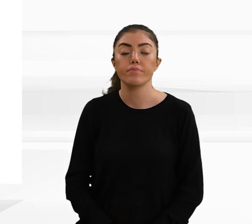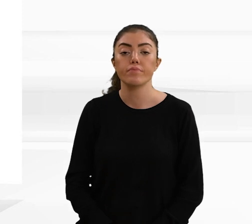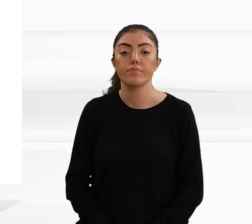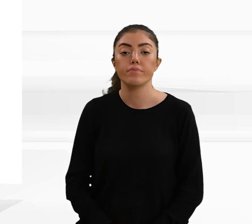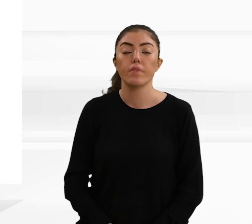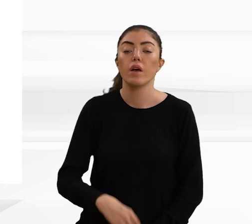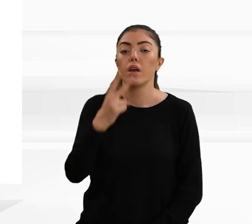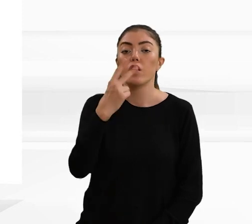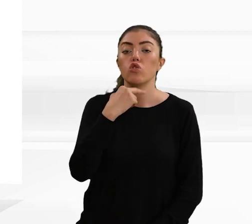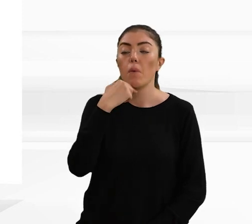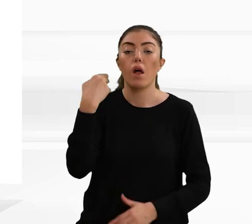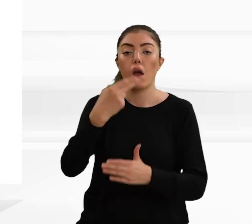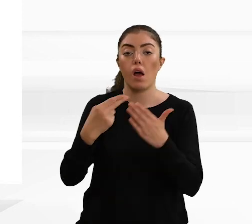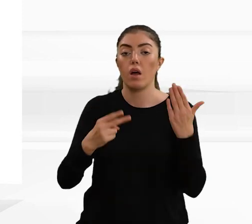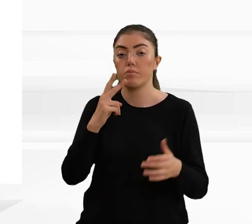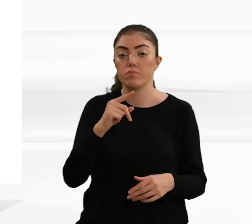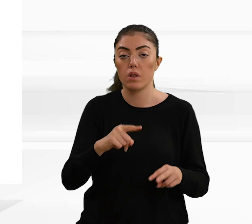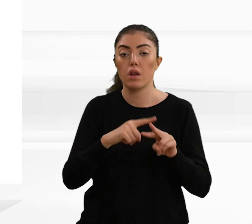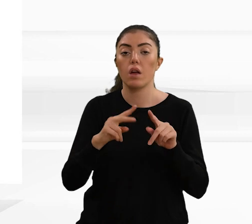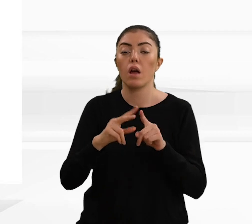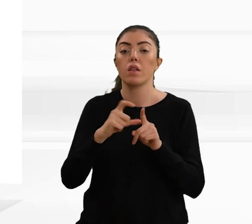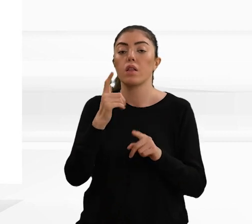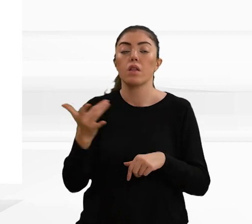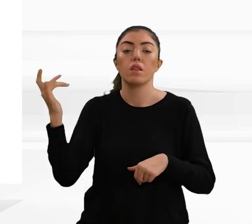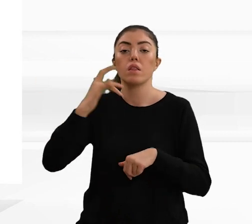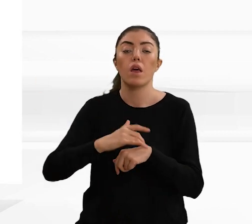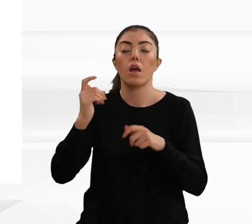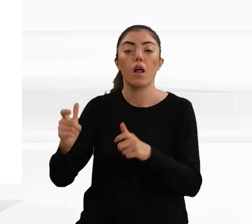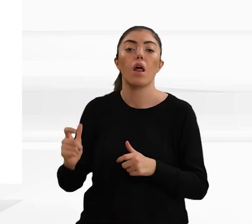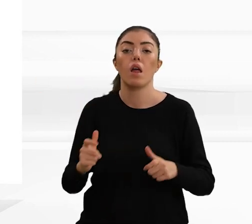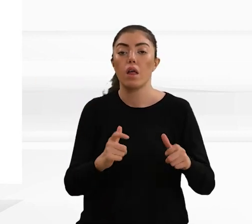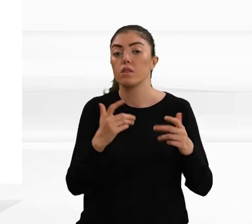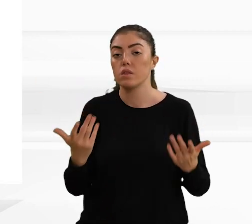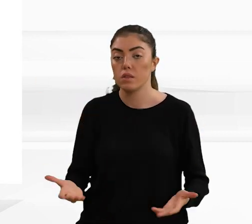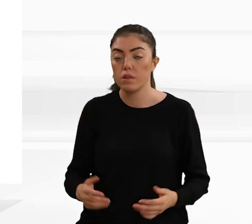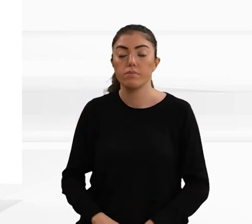12 nolu taralı alan Ant dağlık alanında